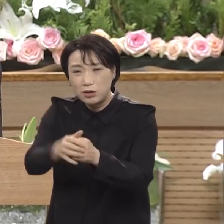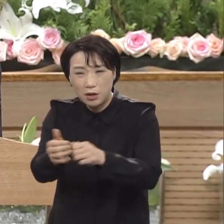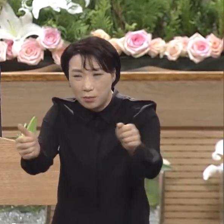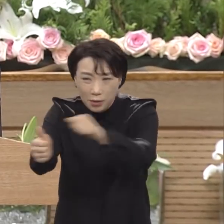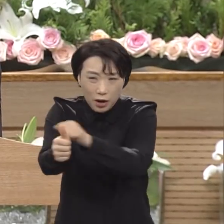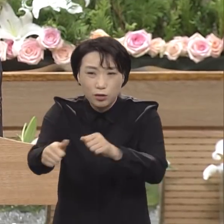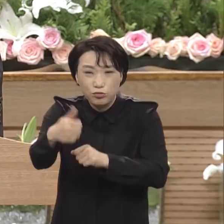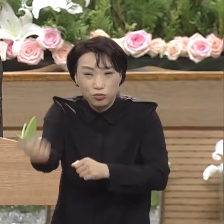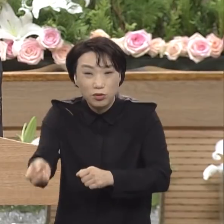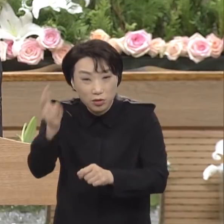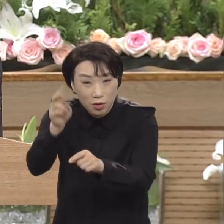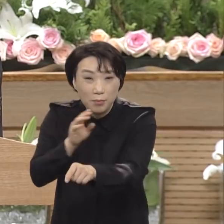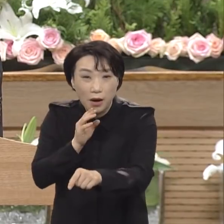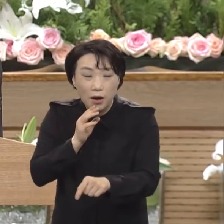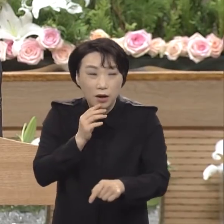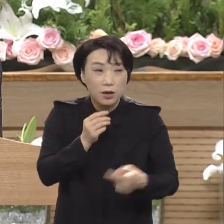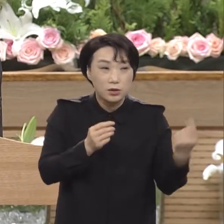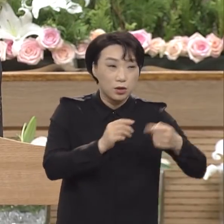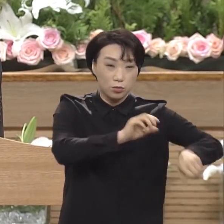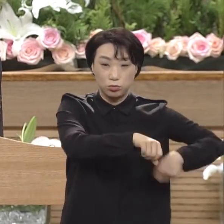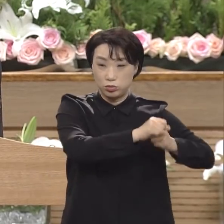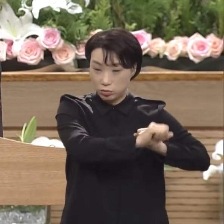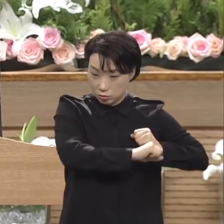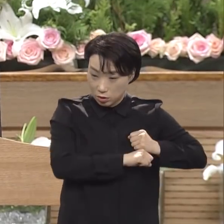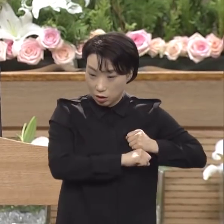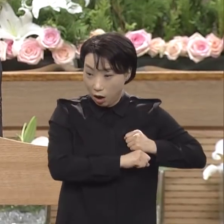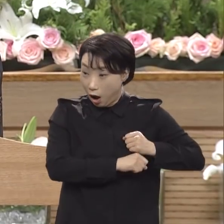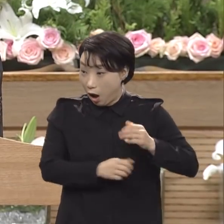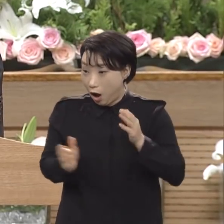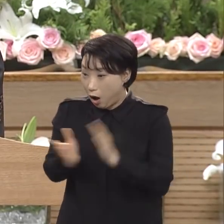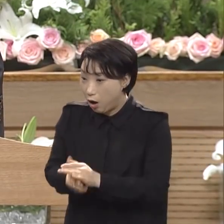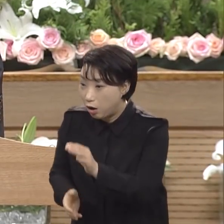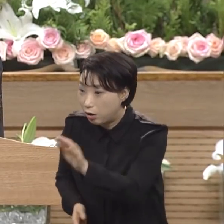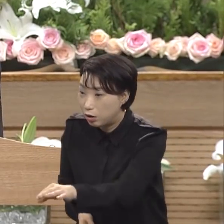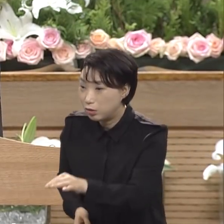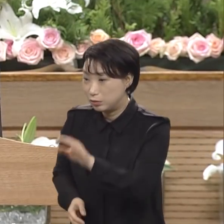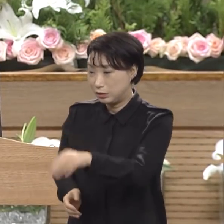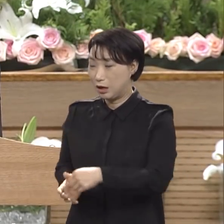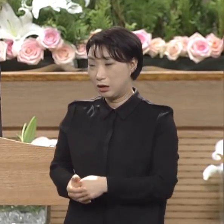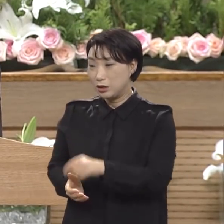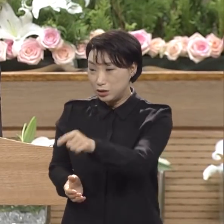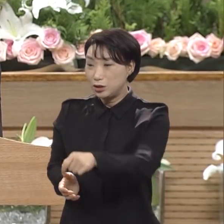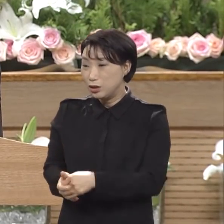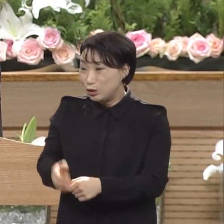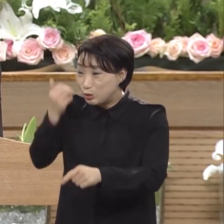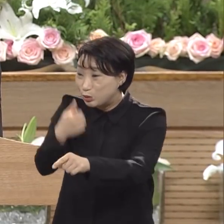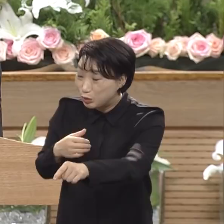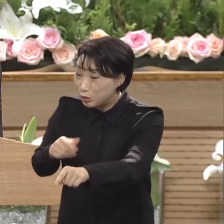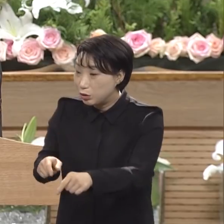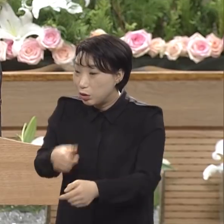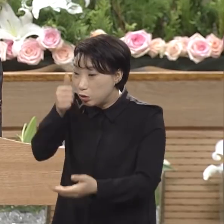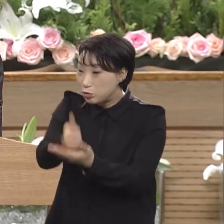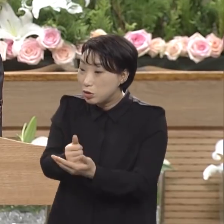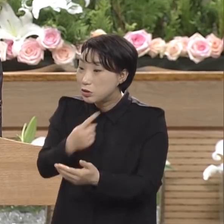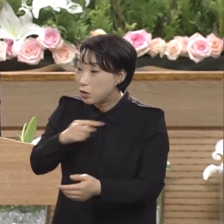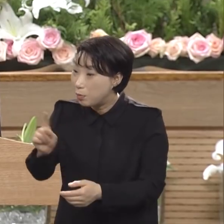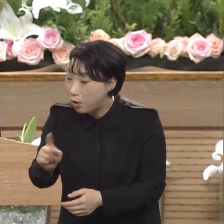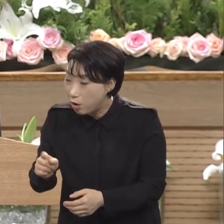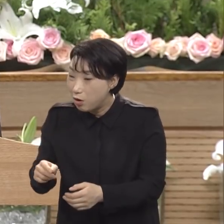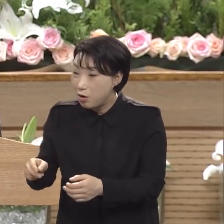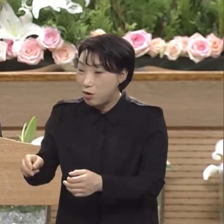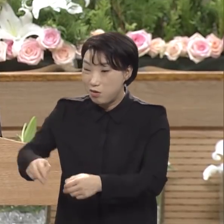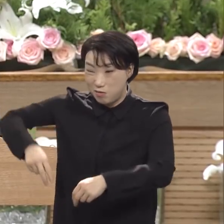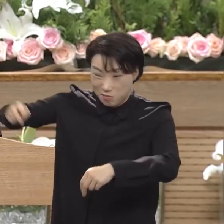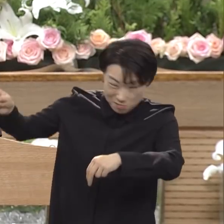응? 춘부장이 끌어다가 야 그놈이 어떤 죄냐 매로